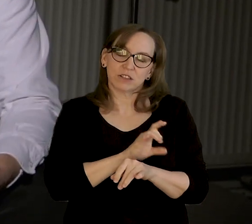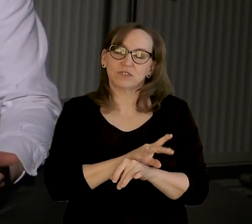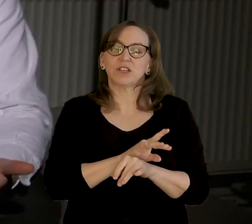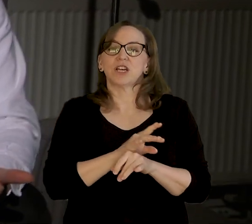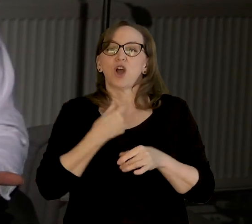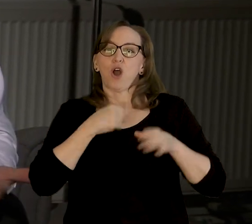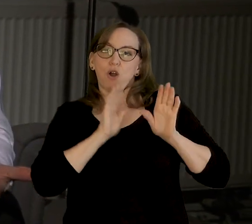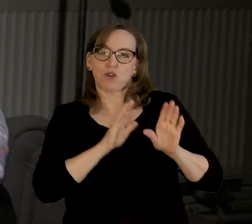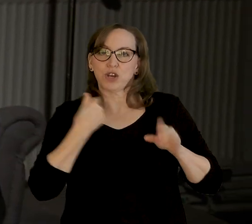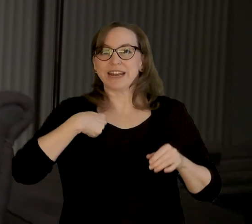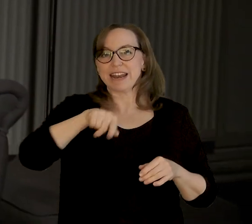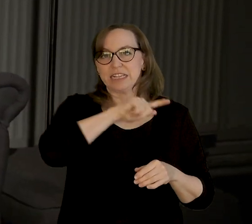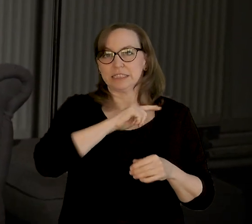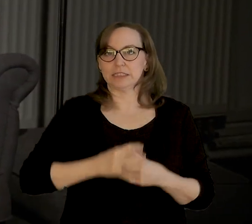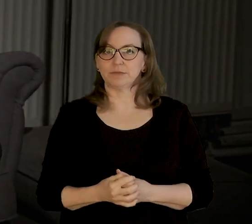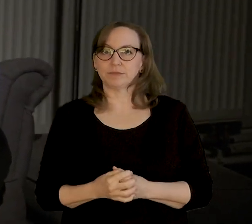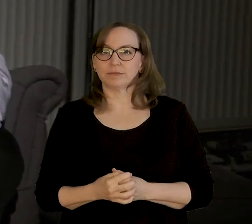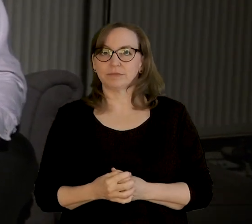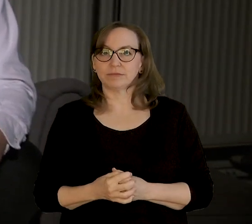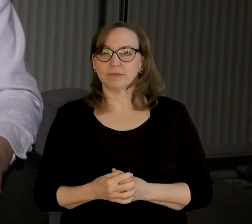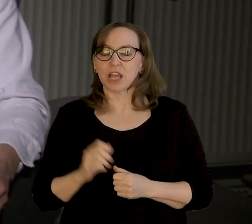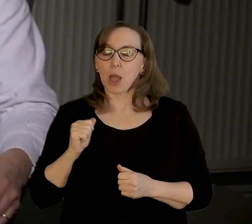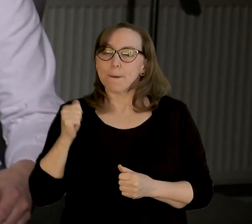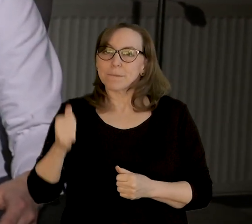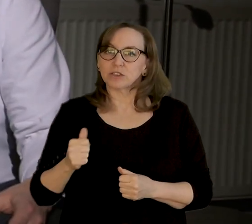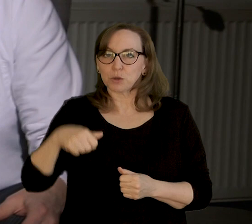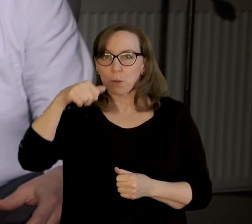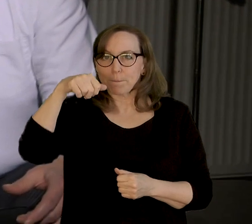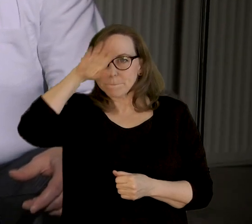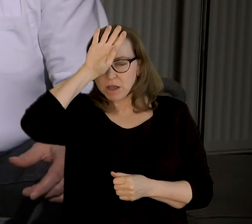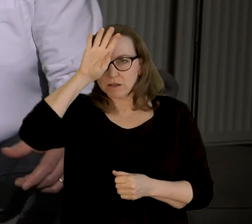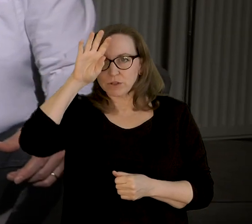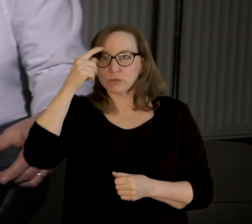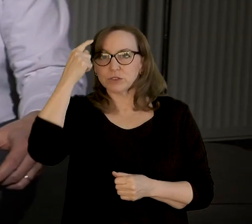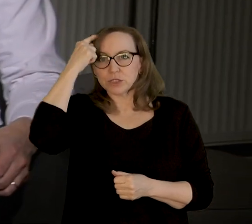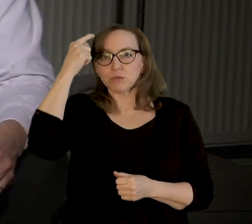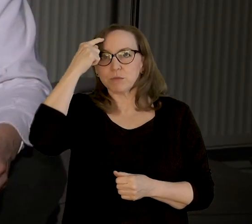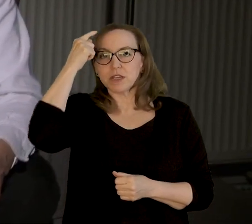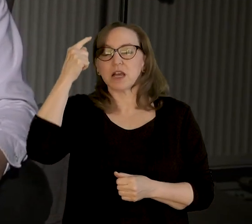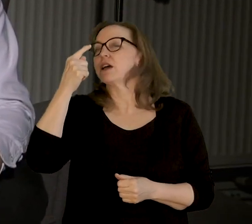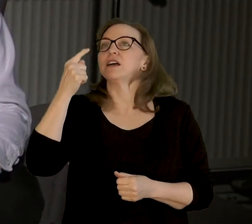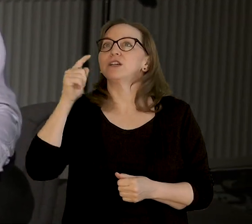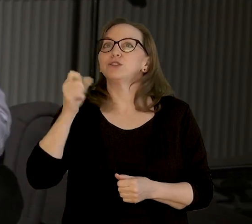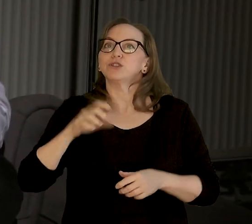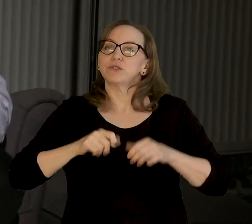Apostoł Paweł, gdy wspomina to, co się wydarzyło w Jerozolimie,